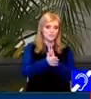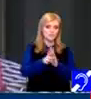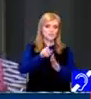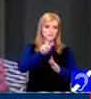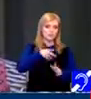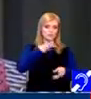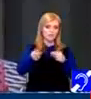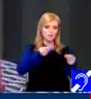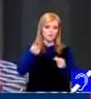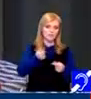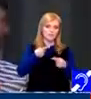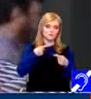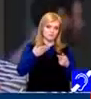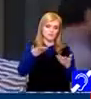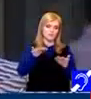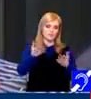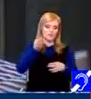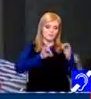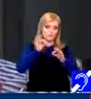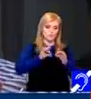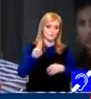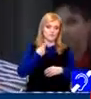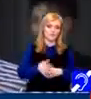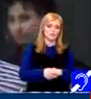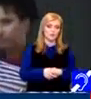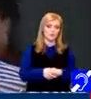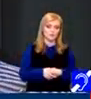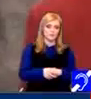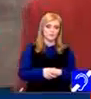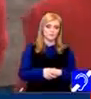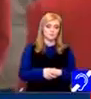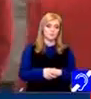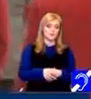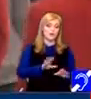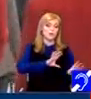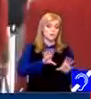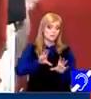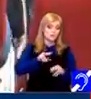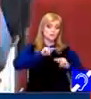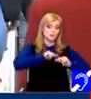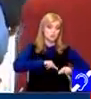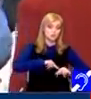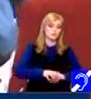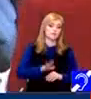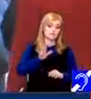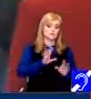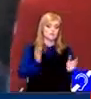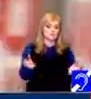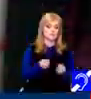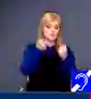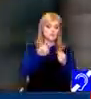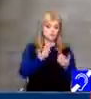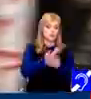să nu plătească tot felul de contribuții. Deci lor nu le-ar fi convenit. Protecția angajaților în UE va fi sprijinită de